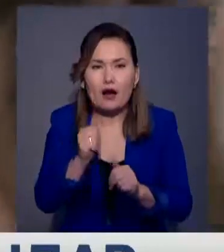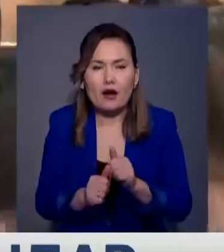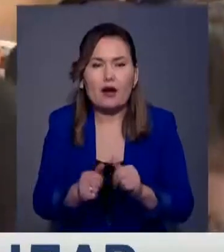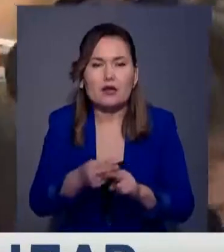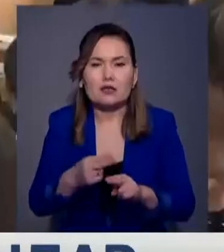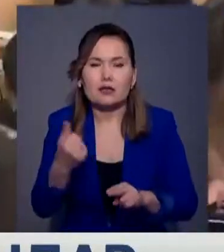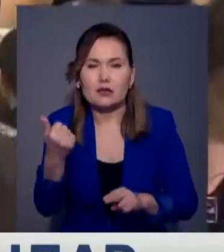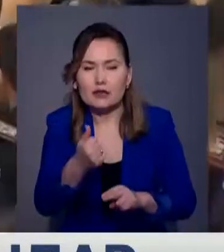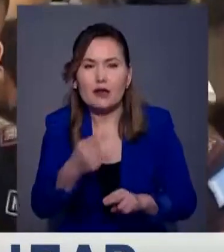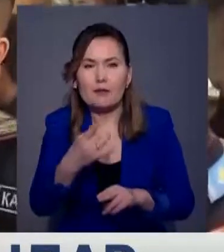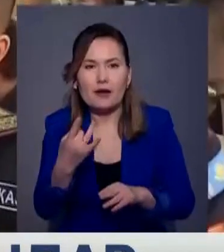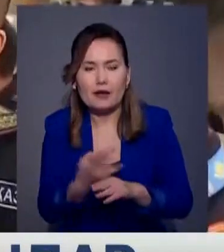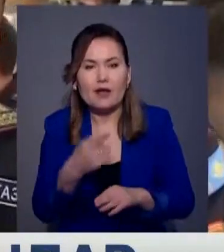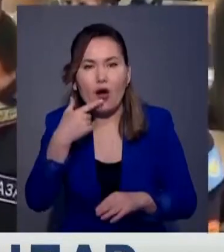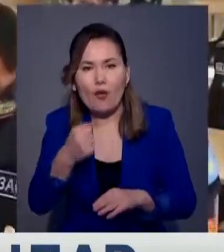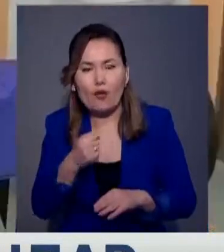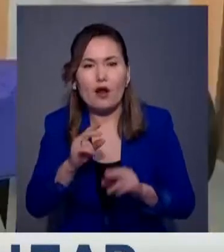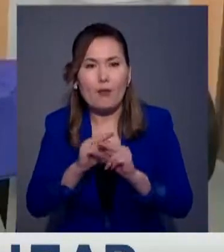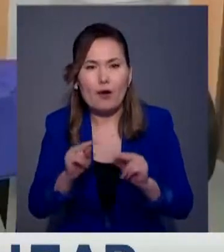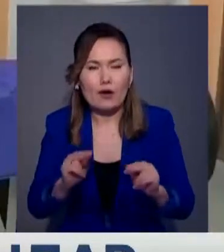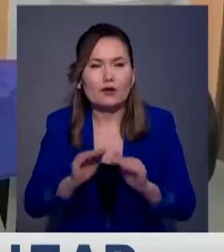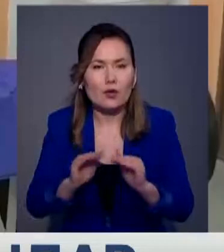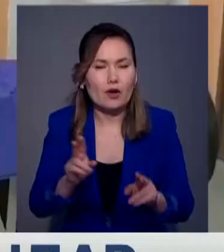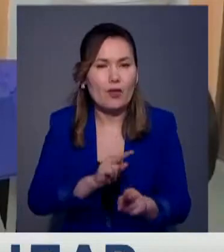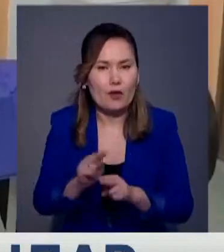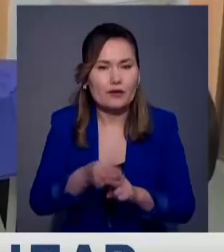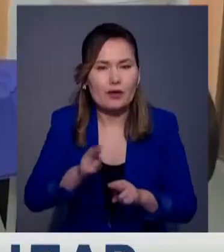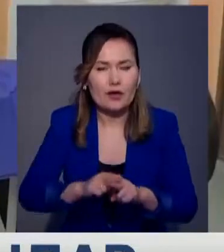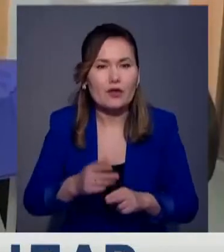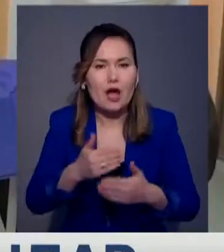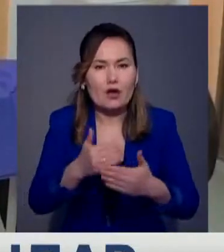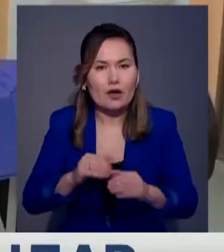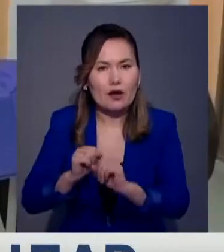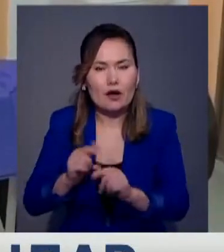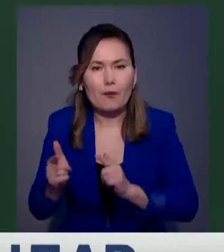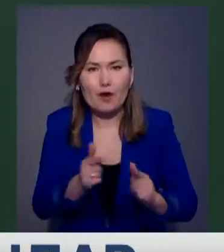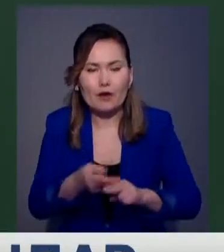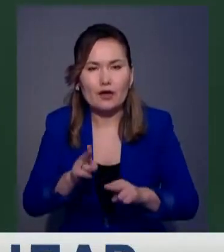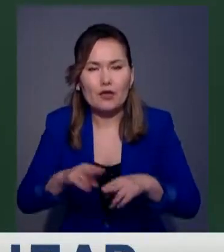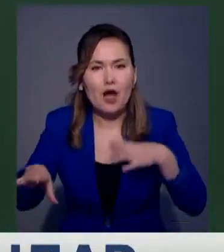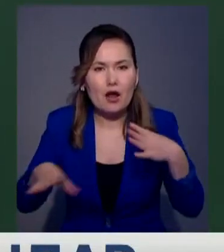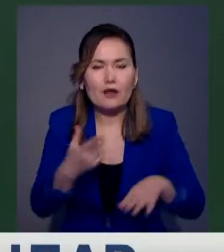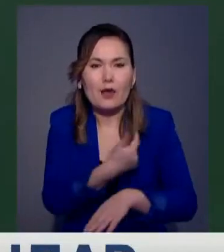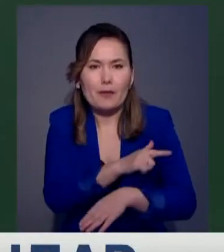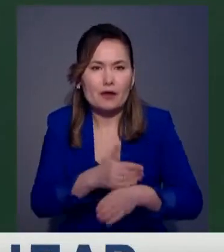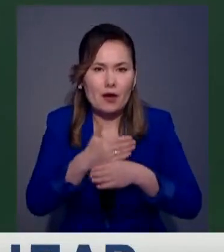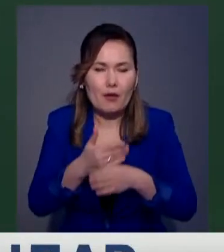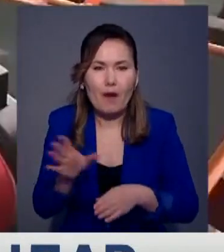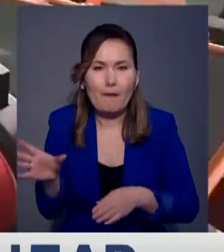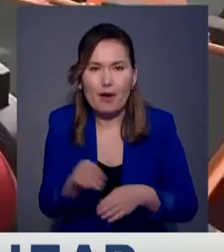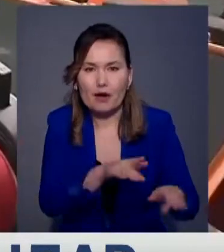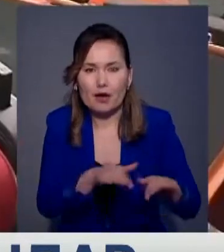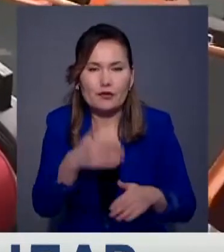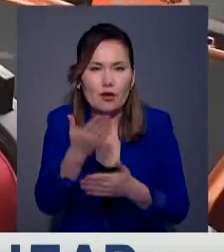жағдайлар департаментінің мамандары сабақ береді. Сын сағатта тосылып қалмау үшін сақтық шаралары үйретіліп, алғашқы медициналық көмек іс жүзінде